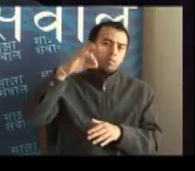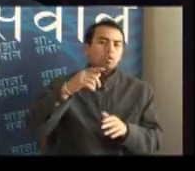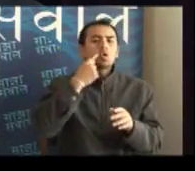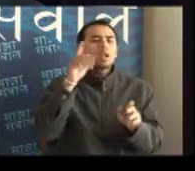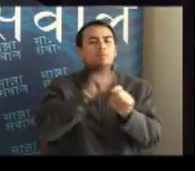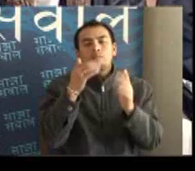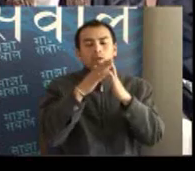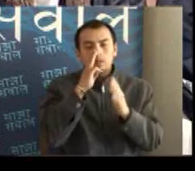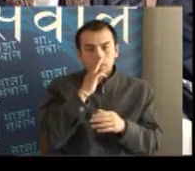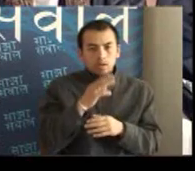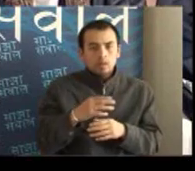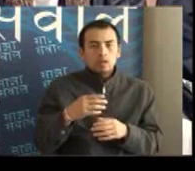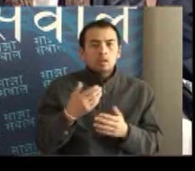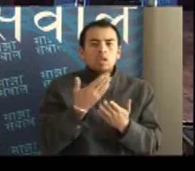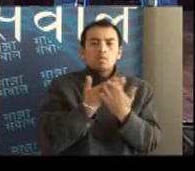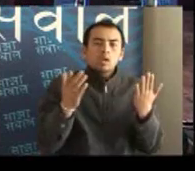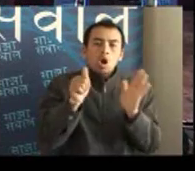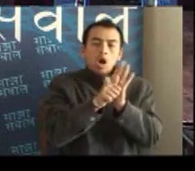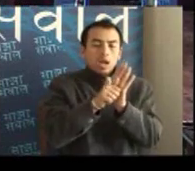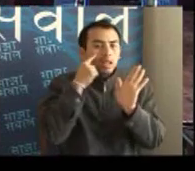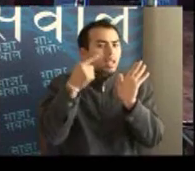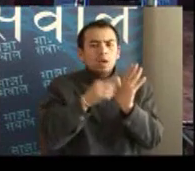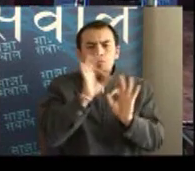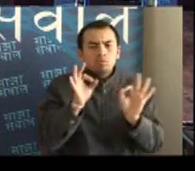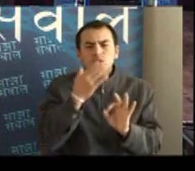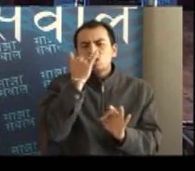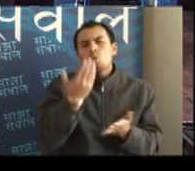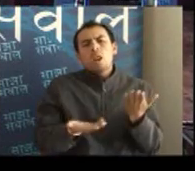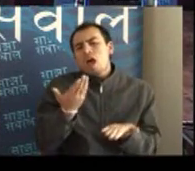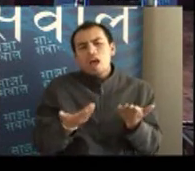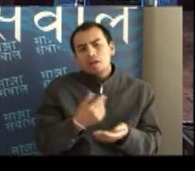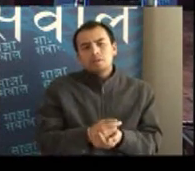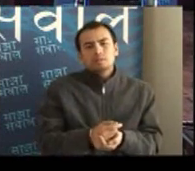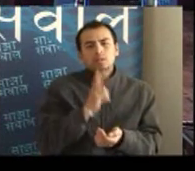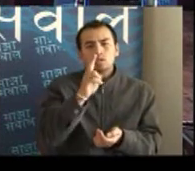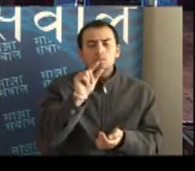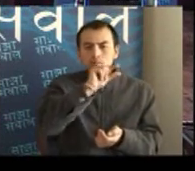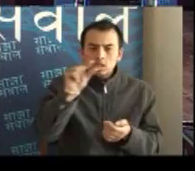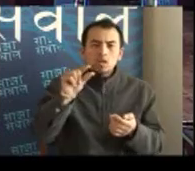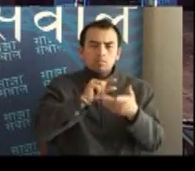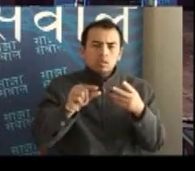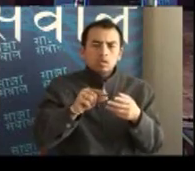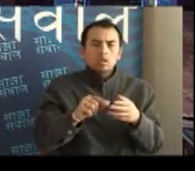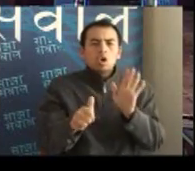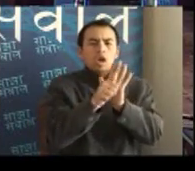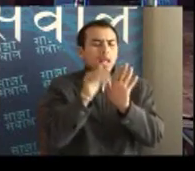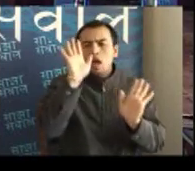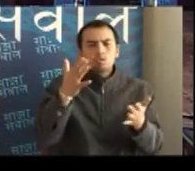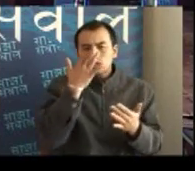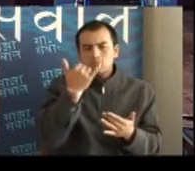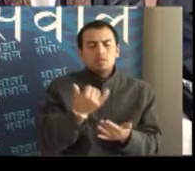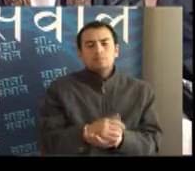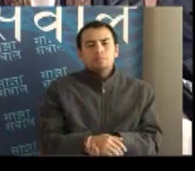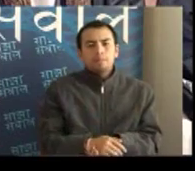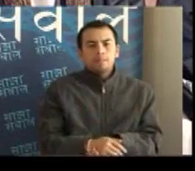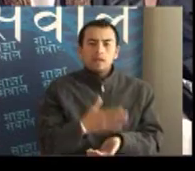बनेन। बाट मिडियामा फ्रन्ट पेजमा कभरेज भएन भन्नुभयो, खास के कारणले होला यस्ता मुद्दाहरू खास कभरेज नभएको